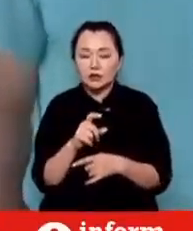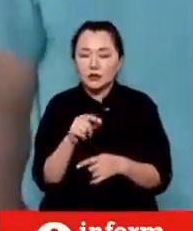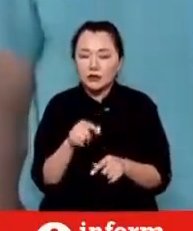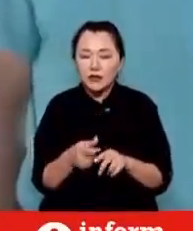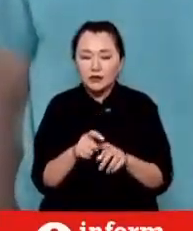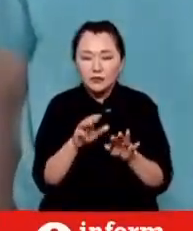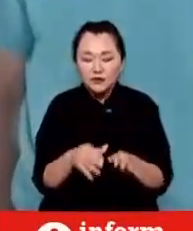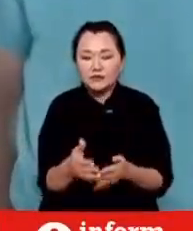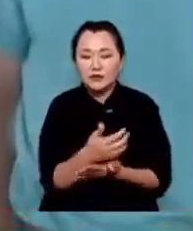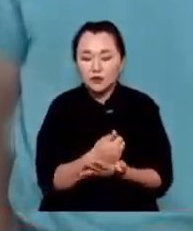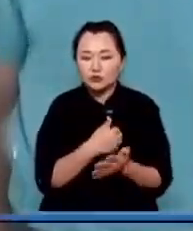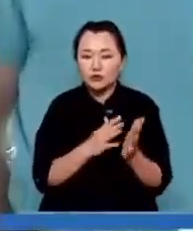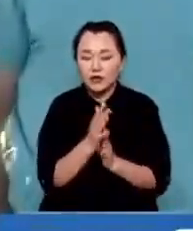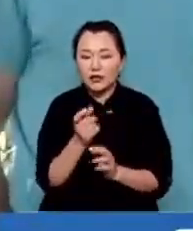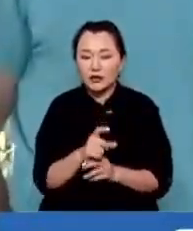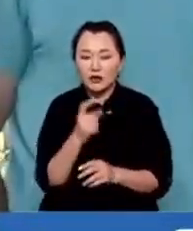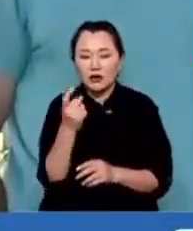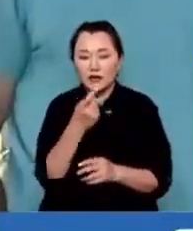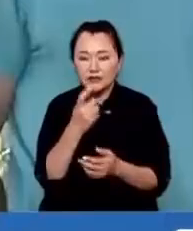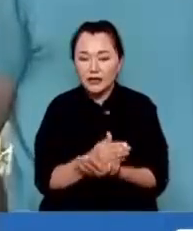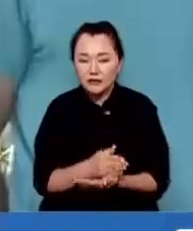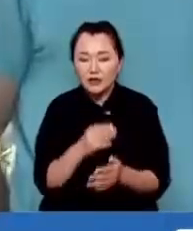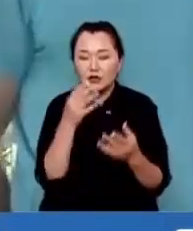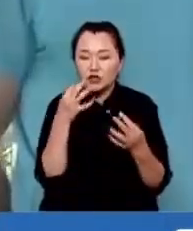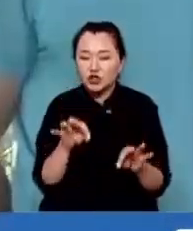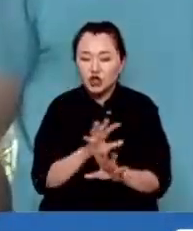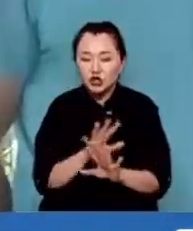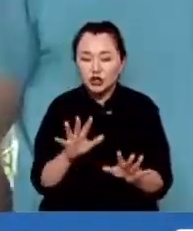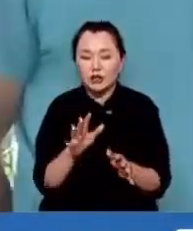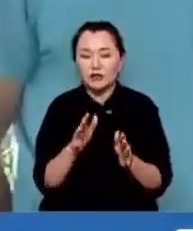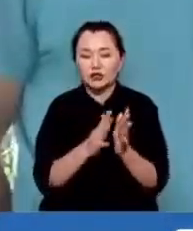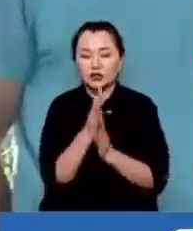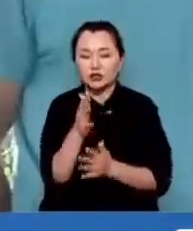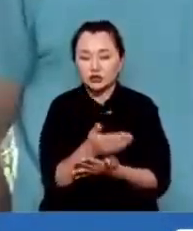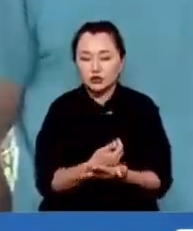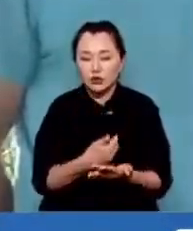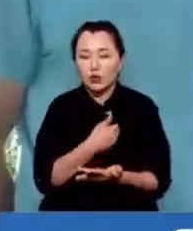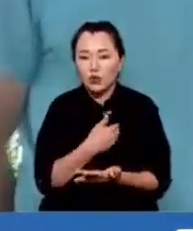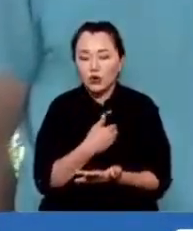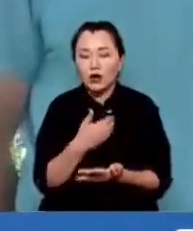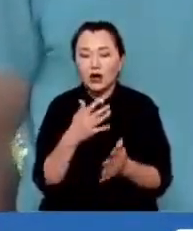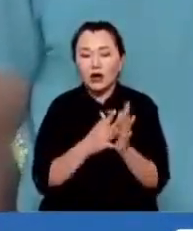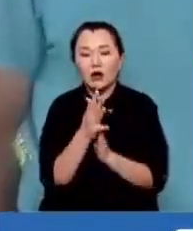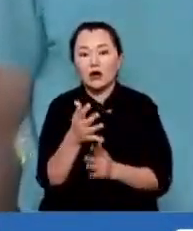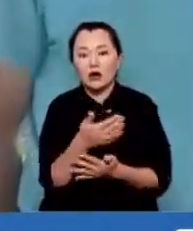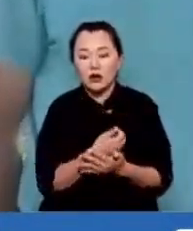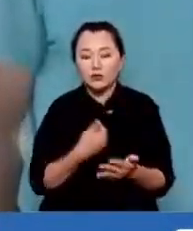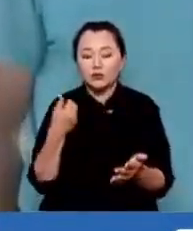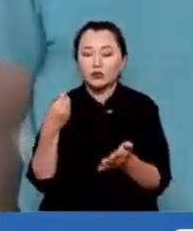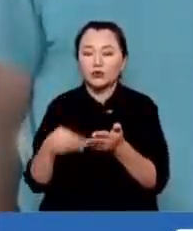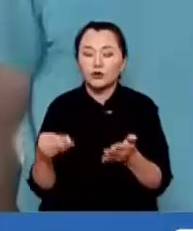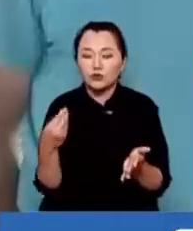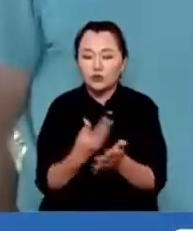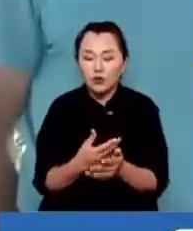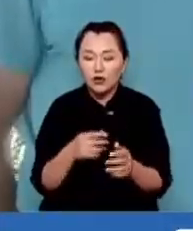жерді шабайық десек, оның иесі бар, оған кіргізбейді. Шөп шабайық десек, ал шөп алайық десек, қымбатқа егін